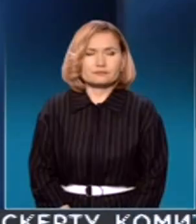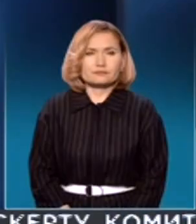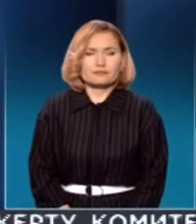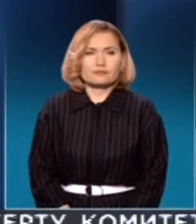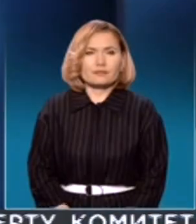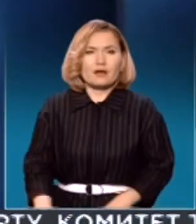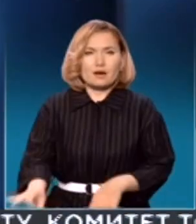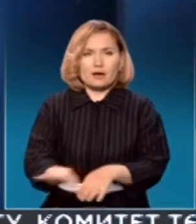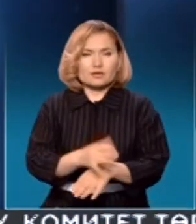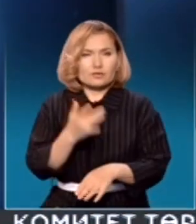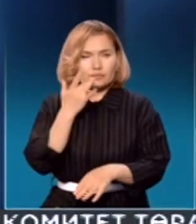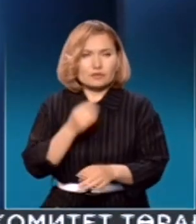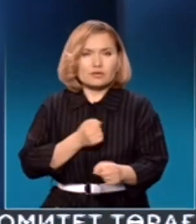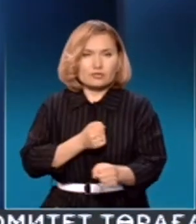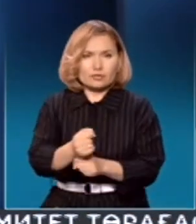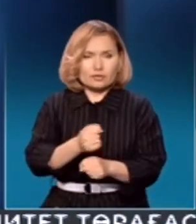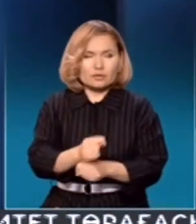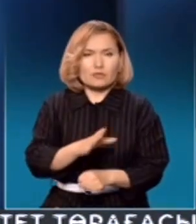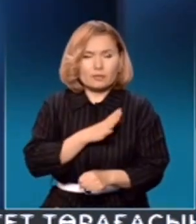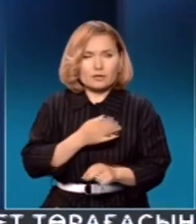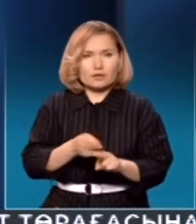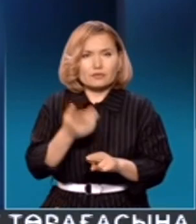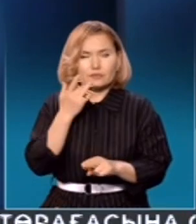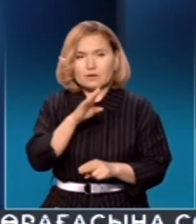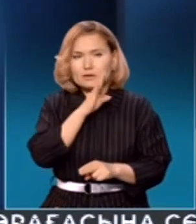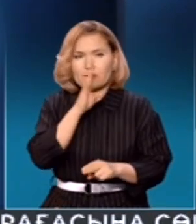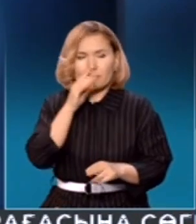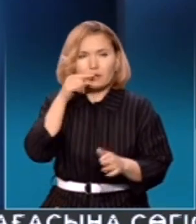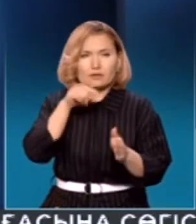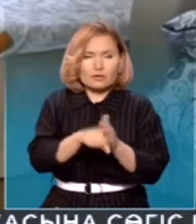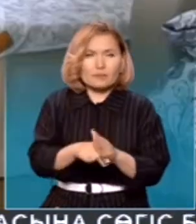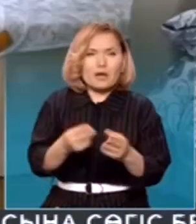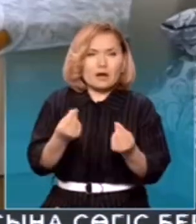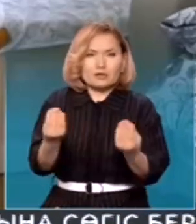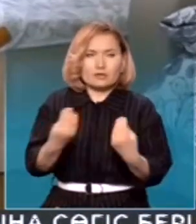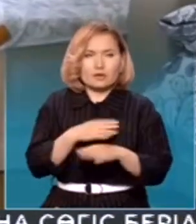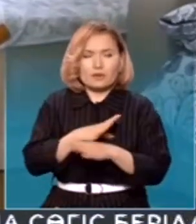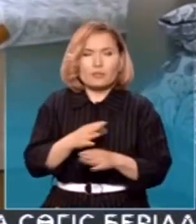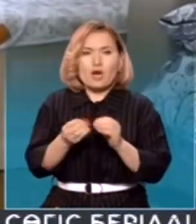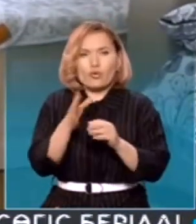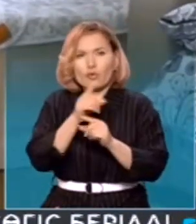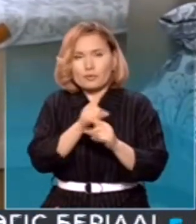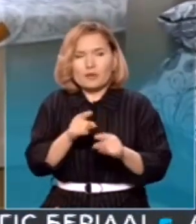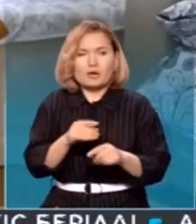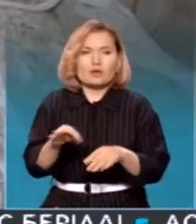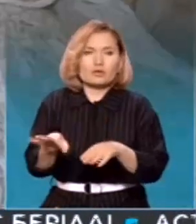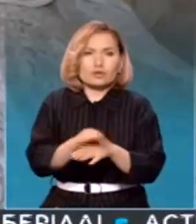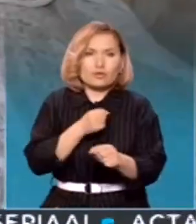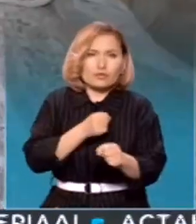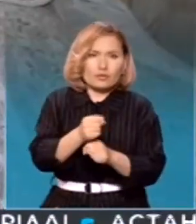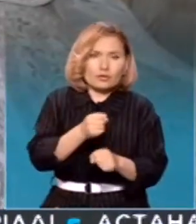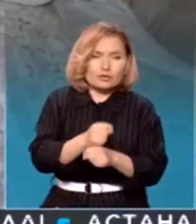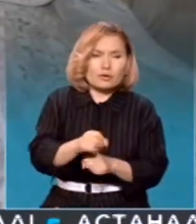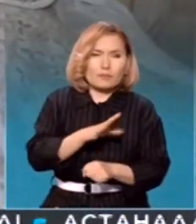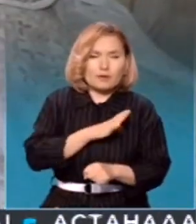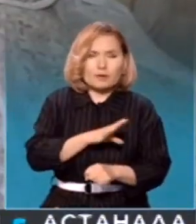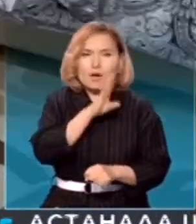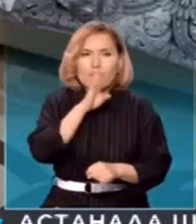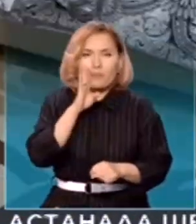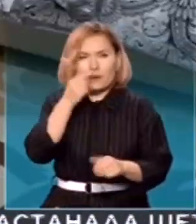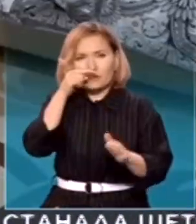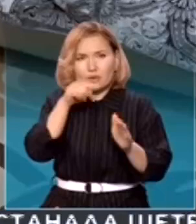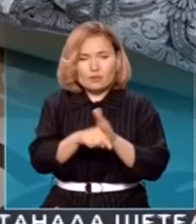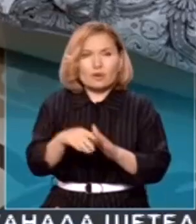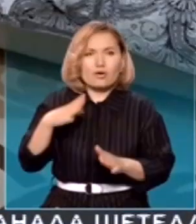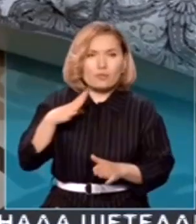Қатынды өйтіп қою керек, қатынды өйтіп қою керек, бастан жібермеу керек, ақша бермеу керек. 15 жылдан бері кеудің таяғына ененің қатыгездігіне